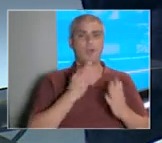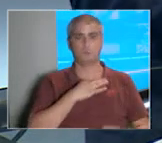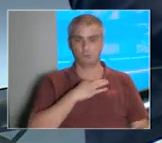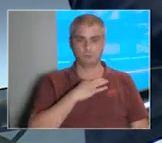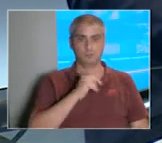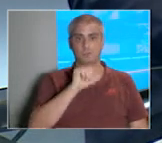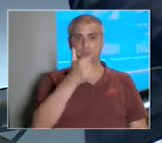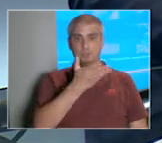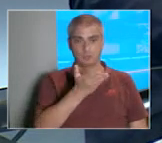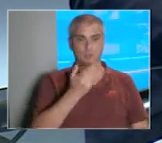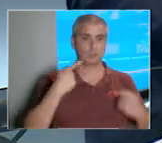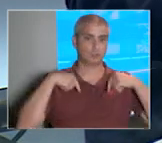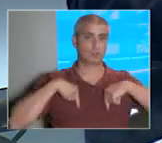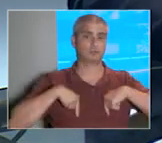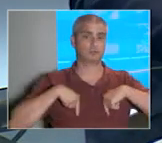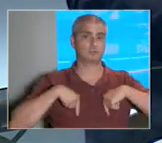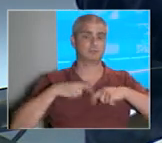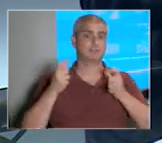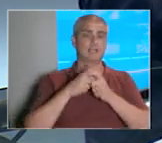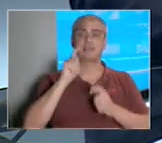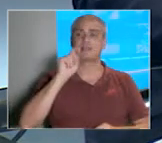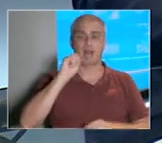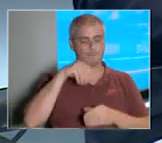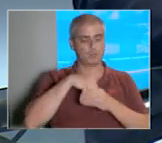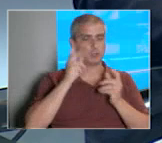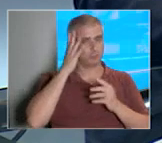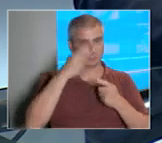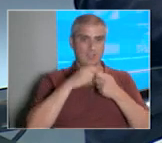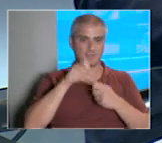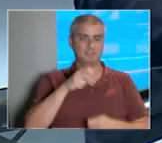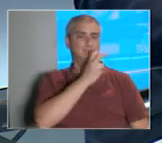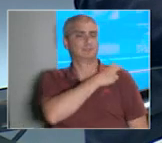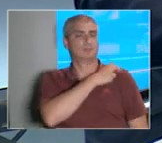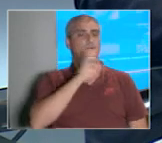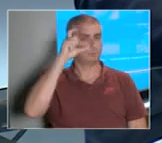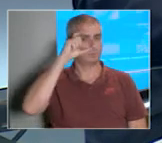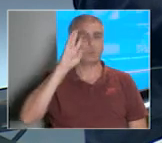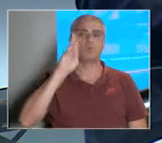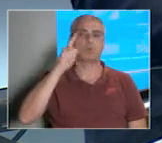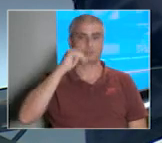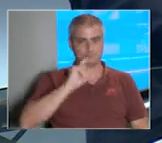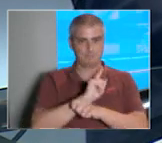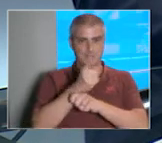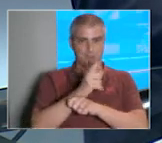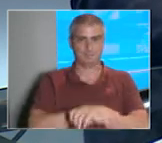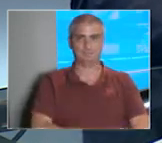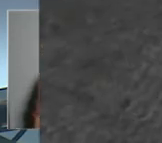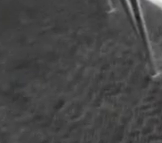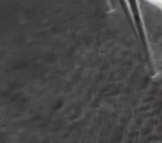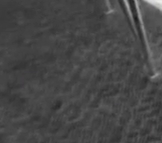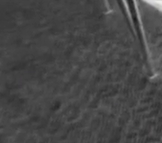שלנו. הראשון ביניהם, יושב ראש סיעת תלם בתוך יש עתיד, חבר הכנסת רב אלוף במילואים משה בוגי יעלון, מיד.